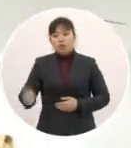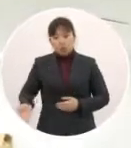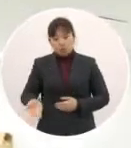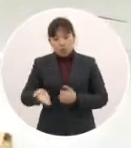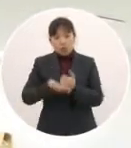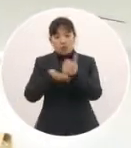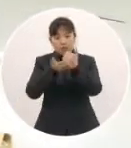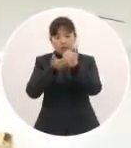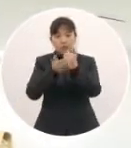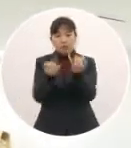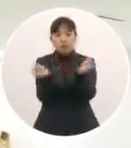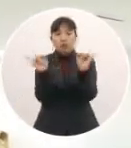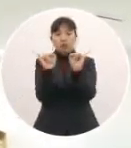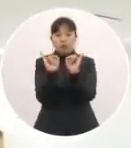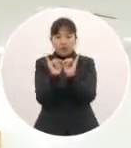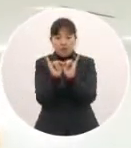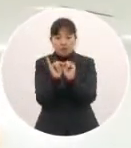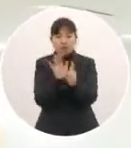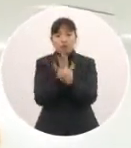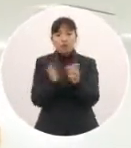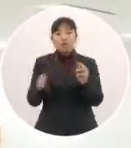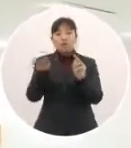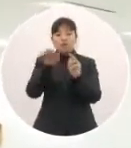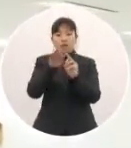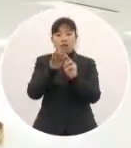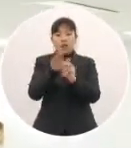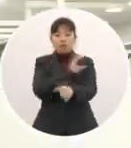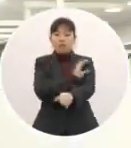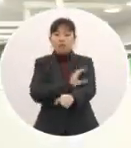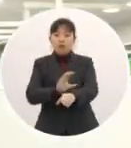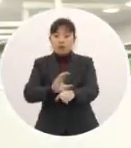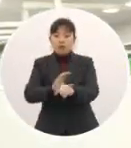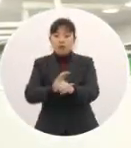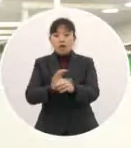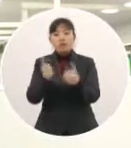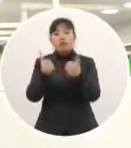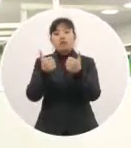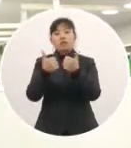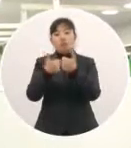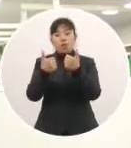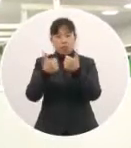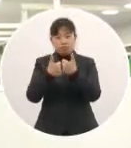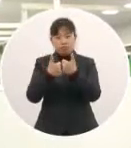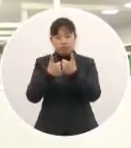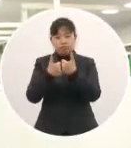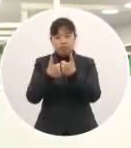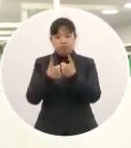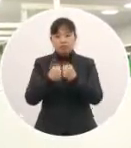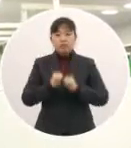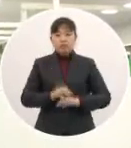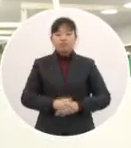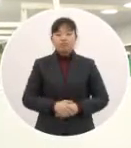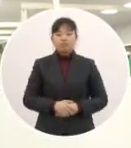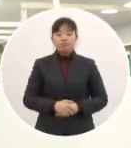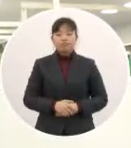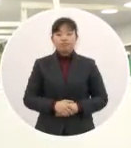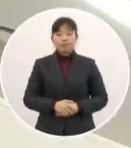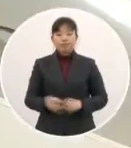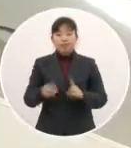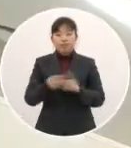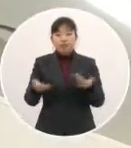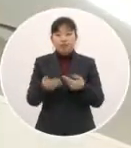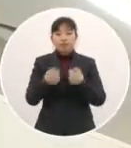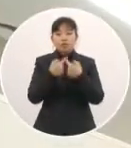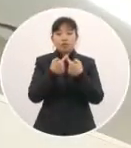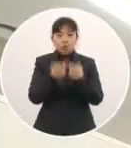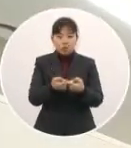女性再就職サポートセンターではキャリアカウンセラーによる相談カウンセリングを行っております。再就職に